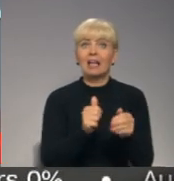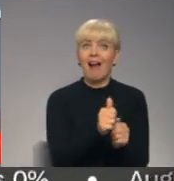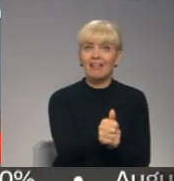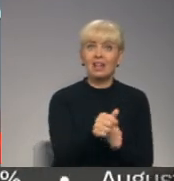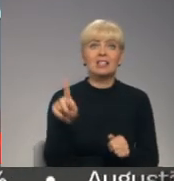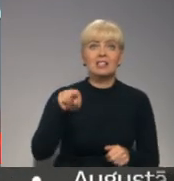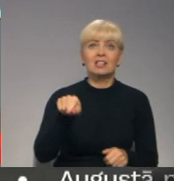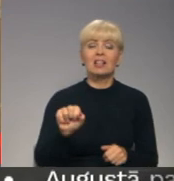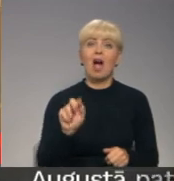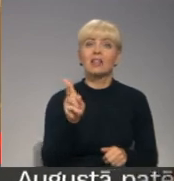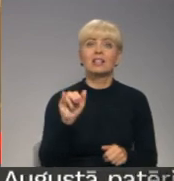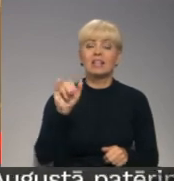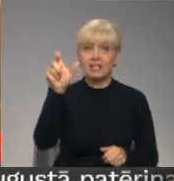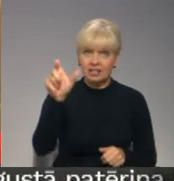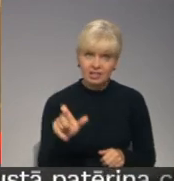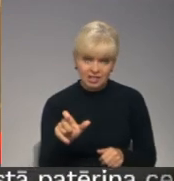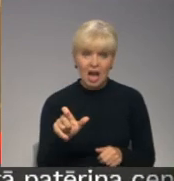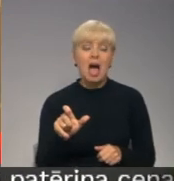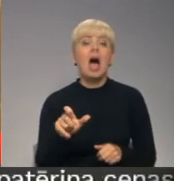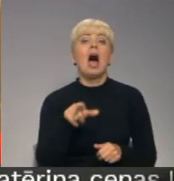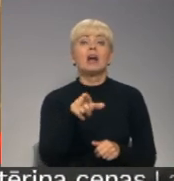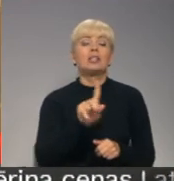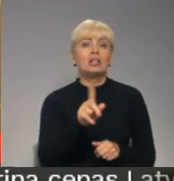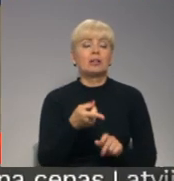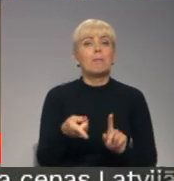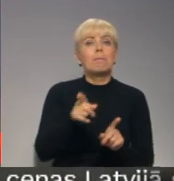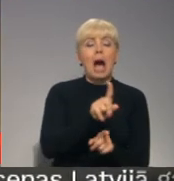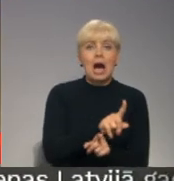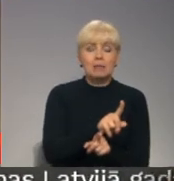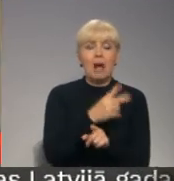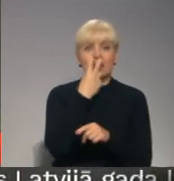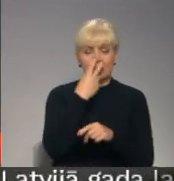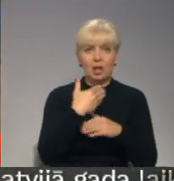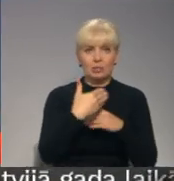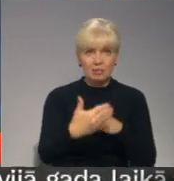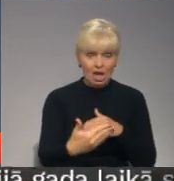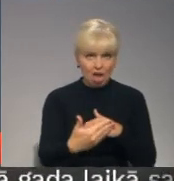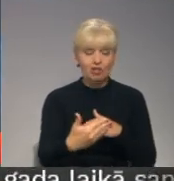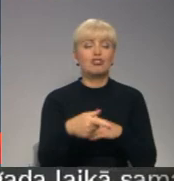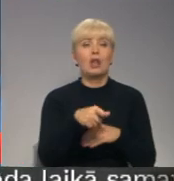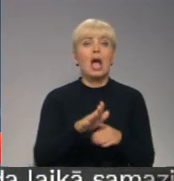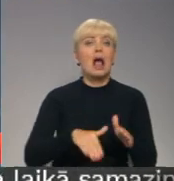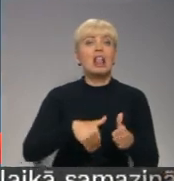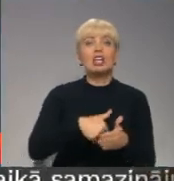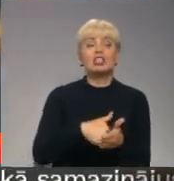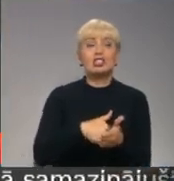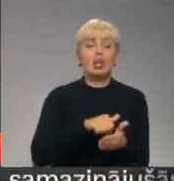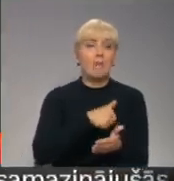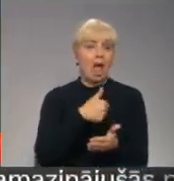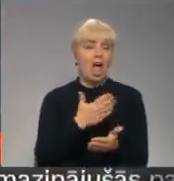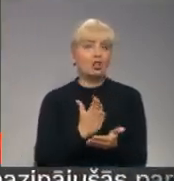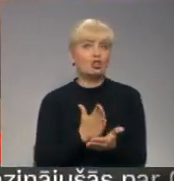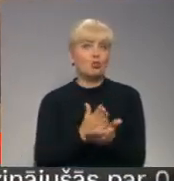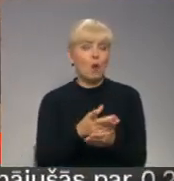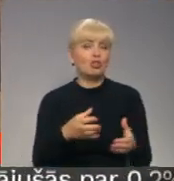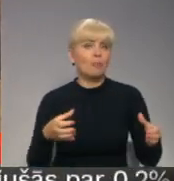Līcīte. To, ka Rācinams nonācis lielu pārmaiņu priekšā, var redzēt jau uz sliekšņa. No līdz šim pie varas esošajām frakcijām